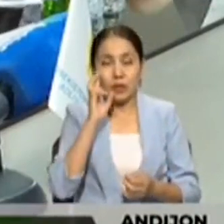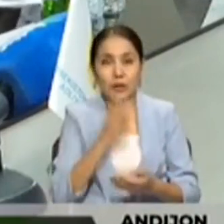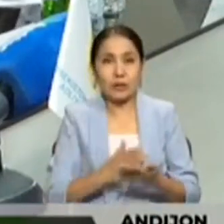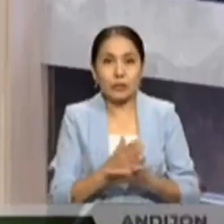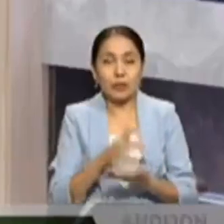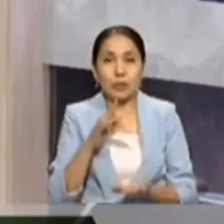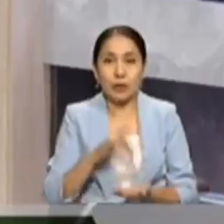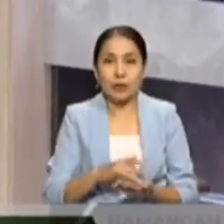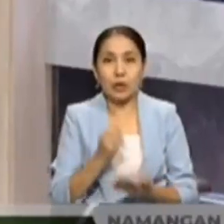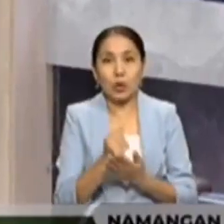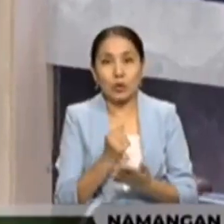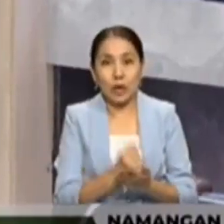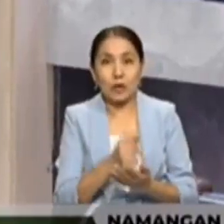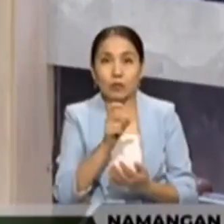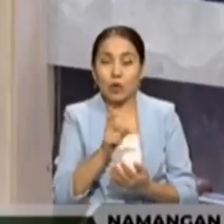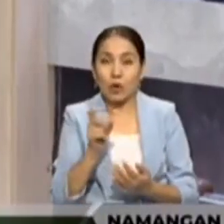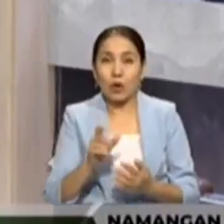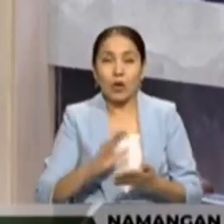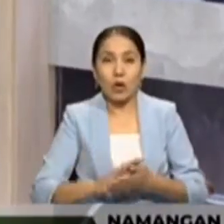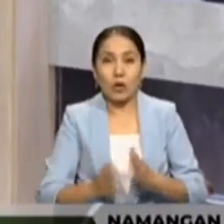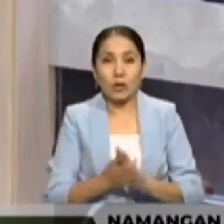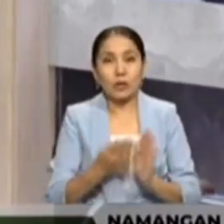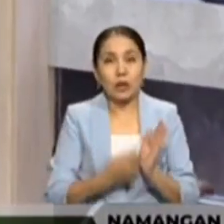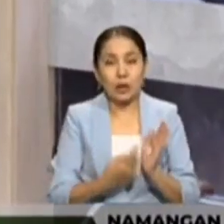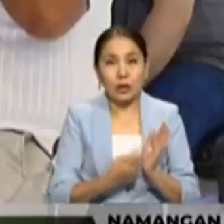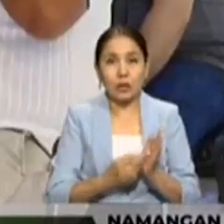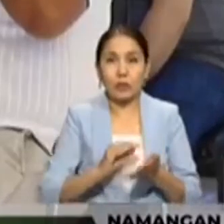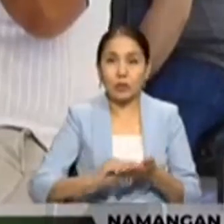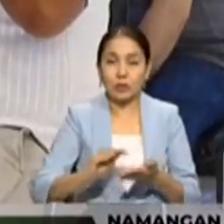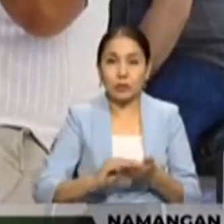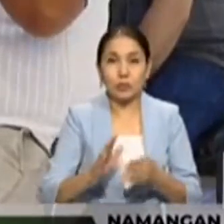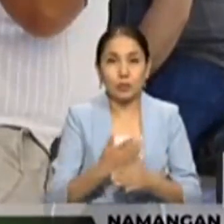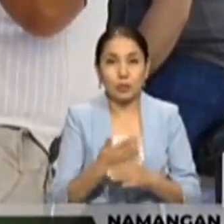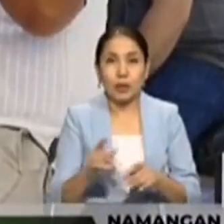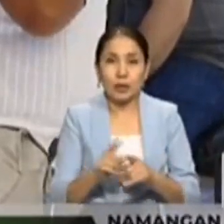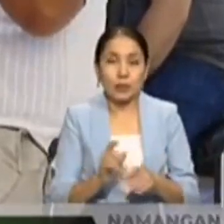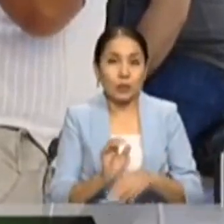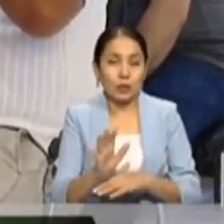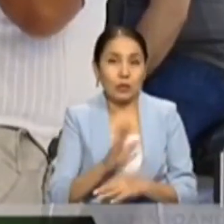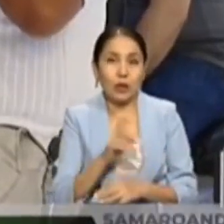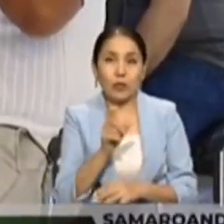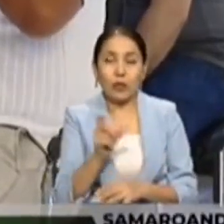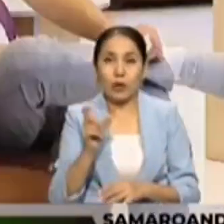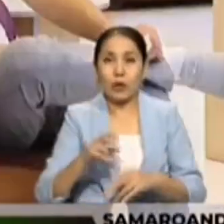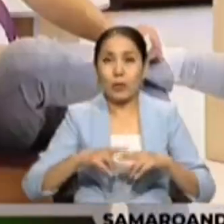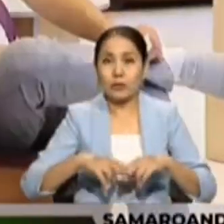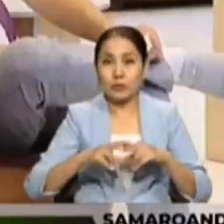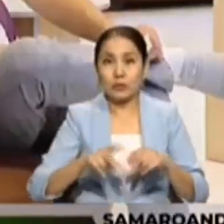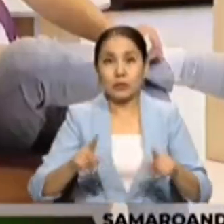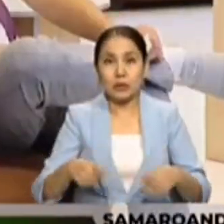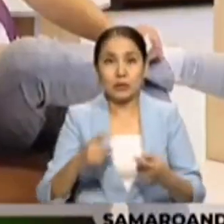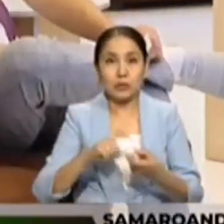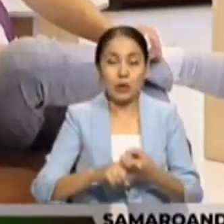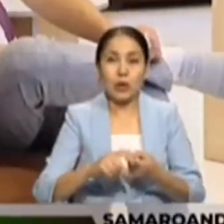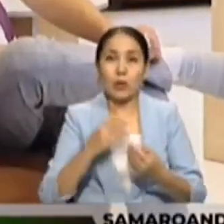xizmatlari markazi, notarius, fuqarolik holati dalolatnomalarini yozish bo'limlariga ham yo'naltirildi. Fuqarolik pasportini tiklash bilan